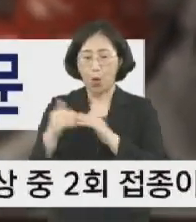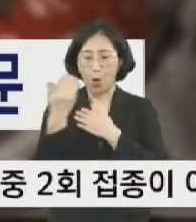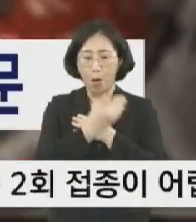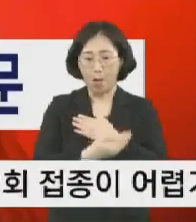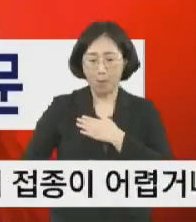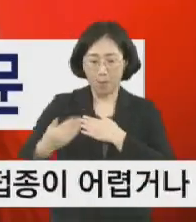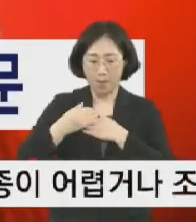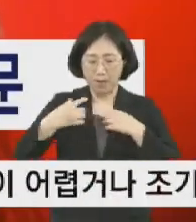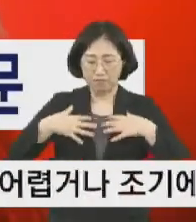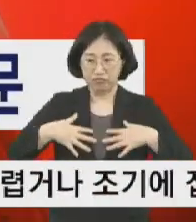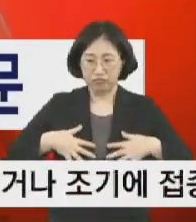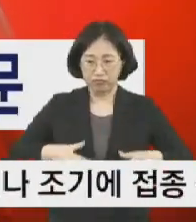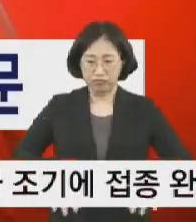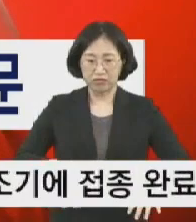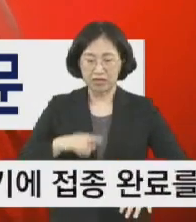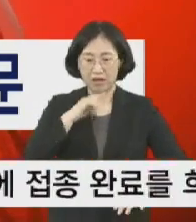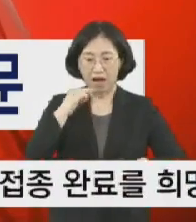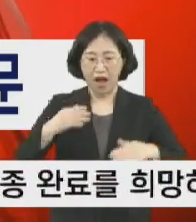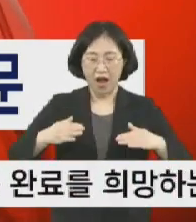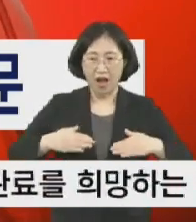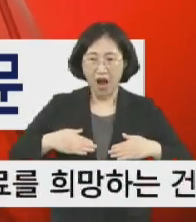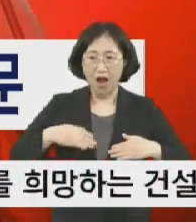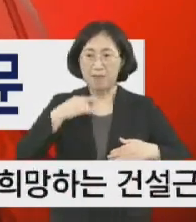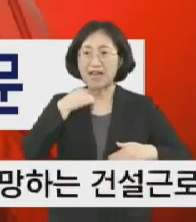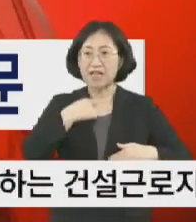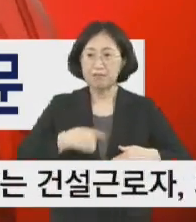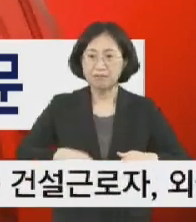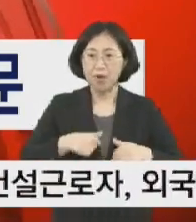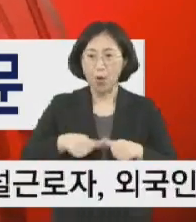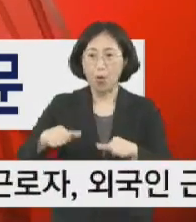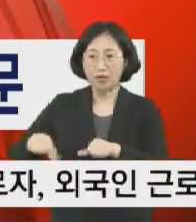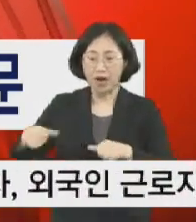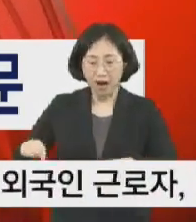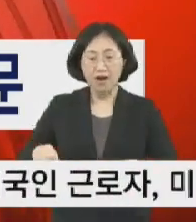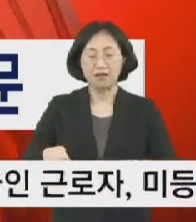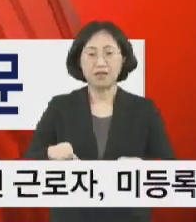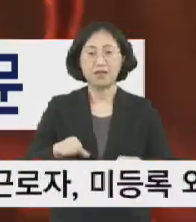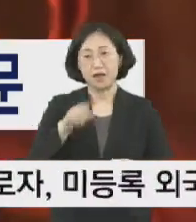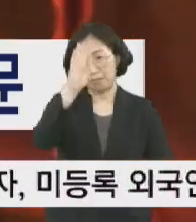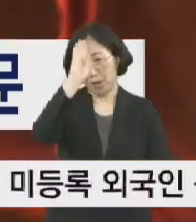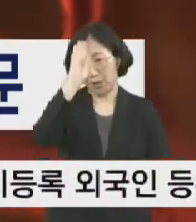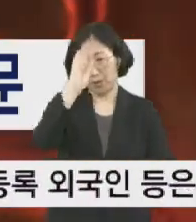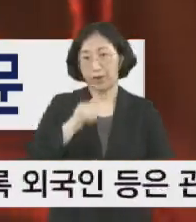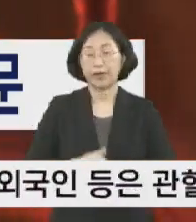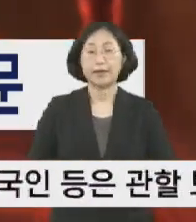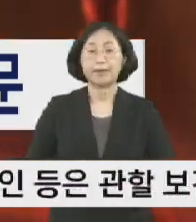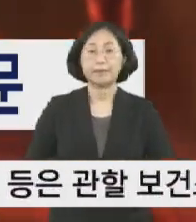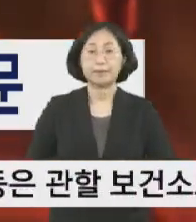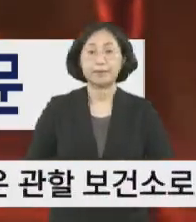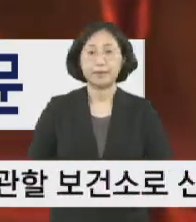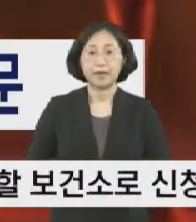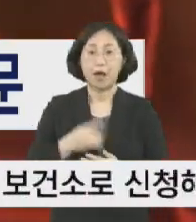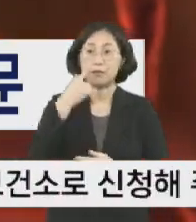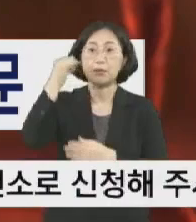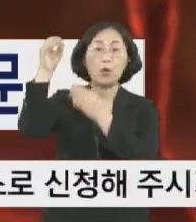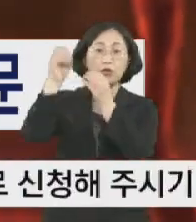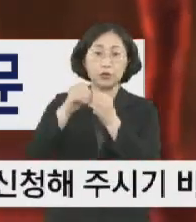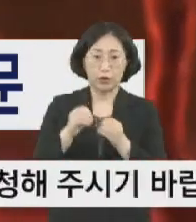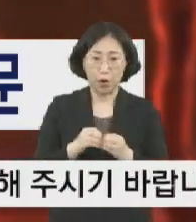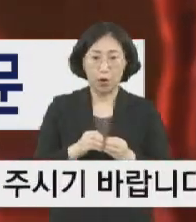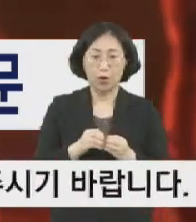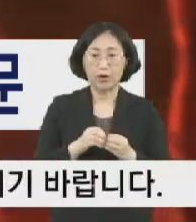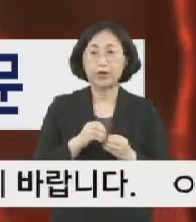퍼져 간과 비장, 림프선을 망가뜨리는 가장 흔한 형태의 백혈병입니다. 유전적 요인